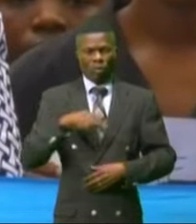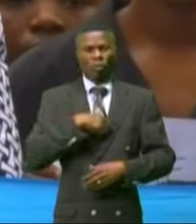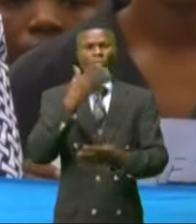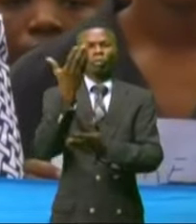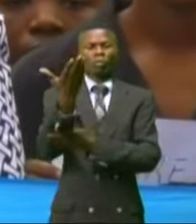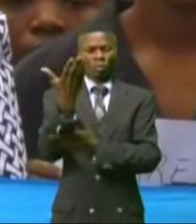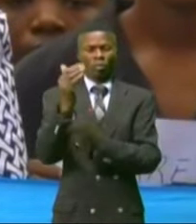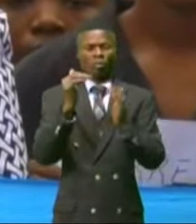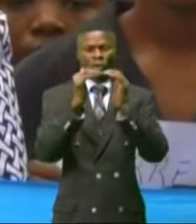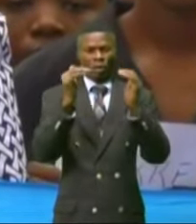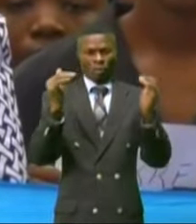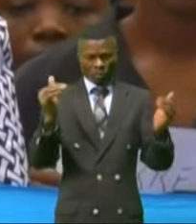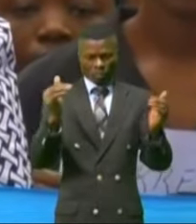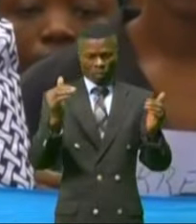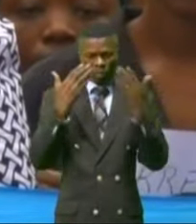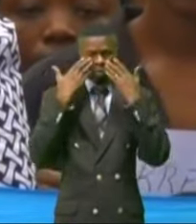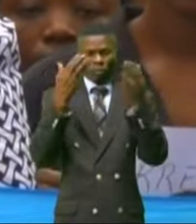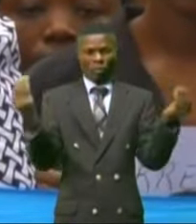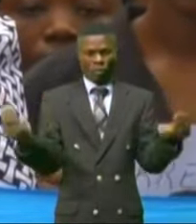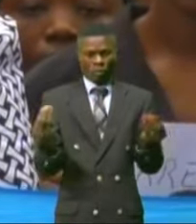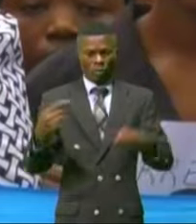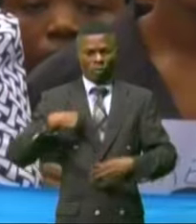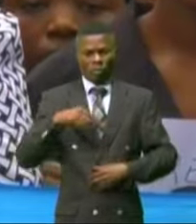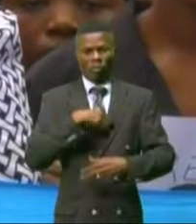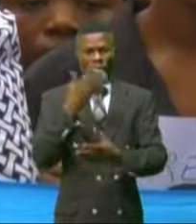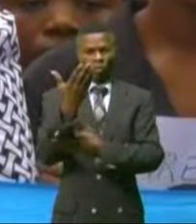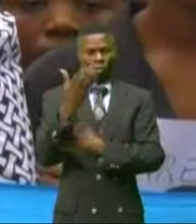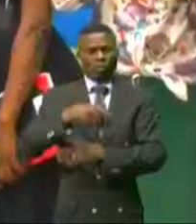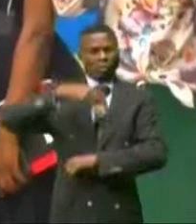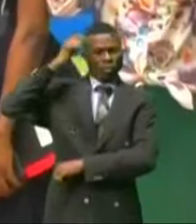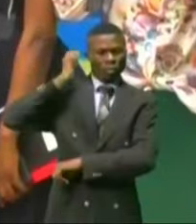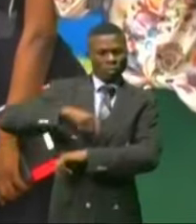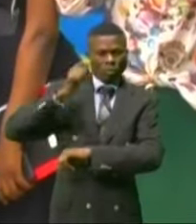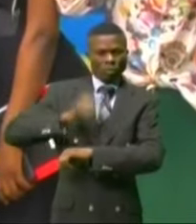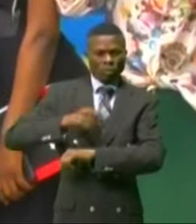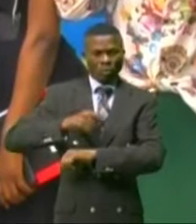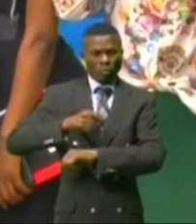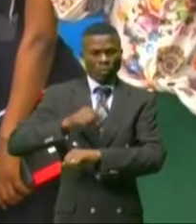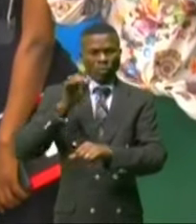réclamons cette paix. Voilà pourquoi nous réclamons la justice.